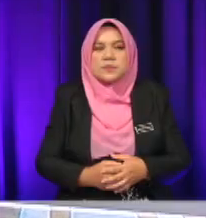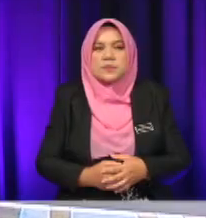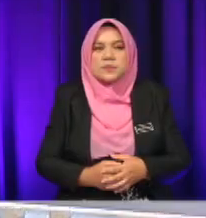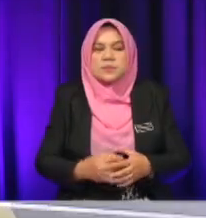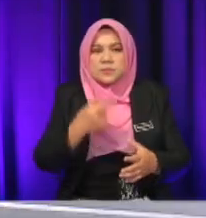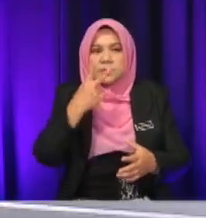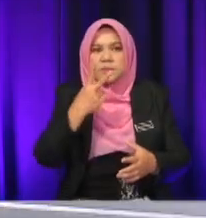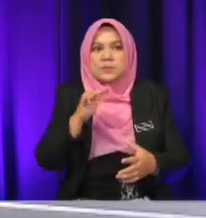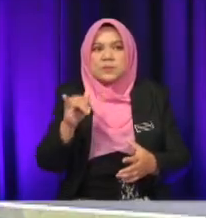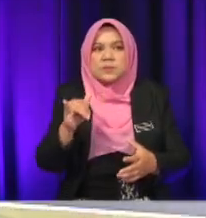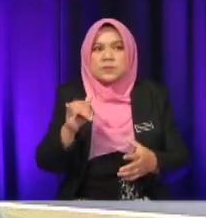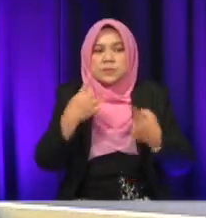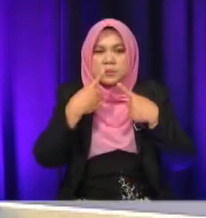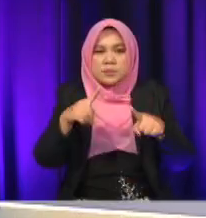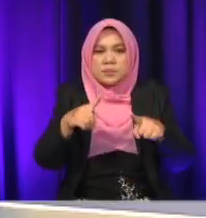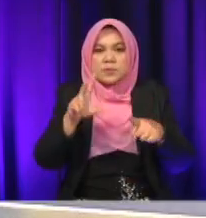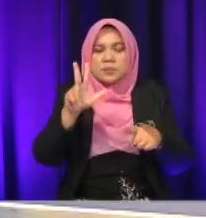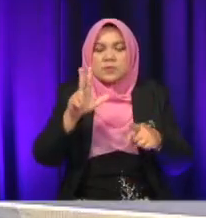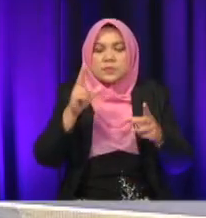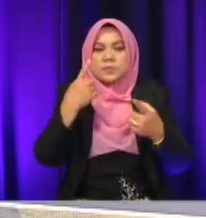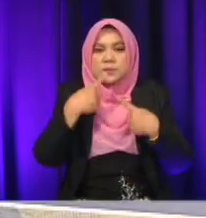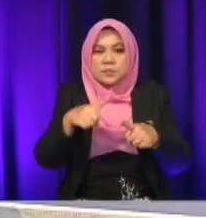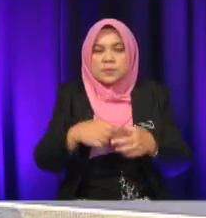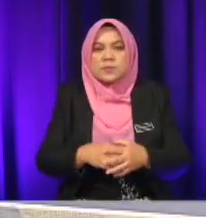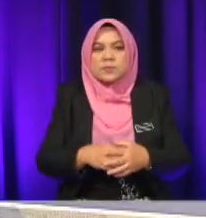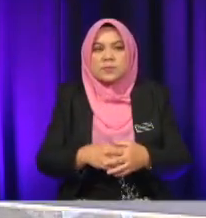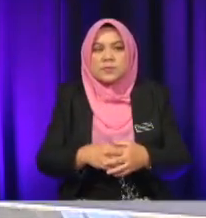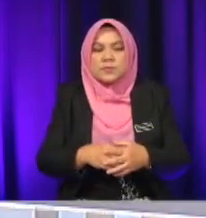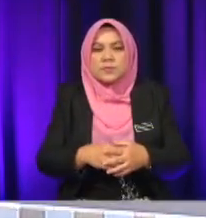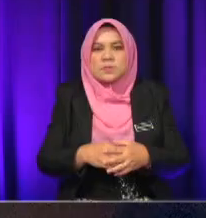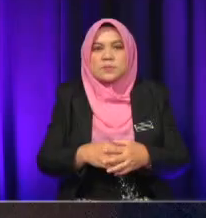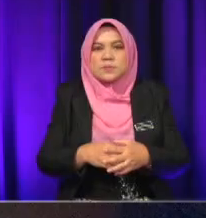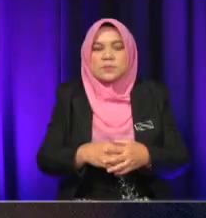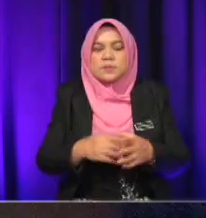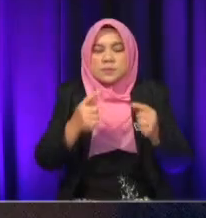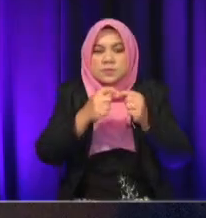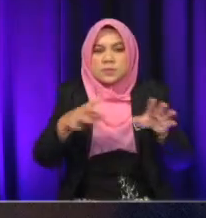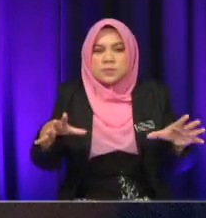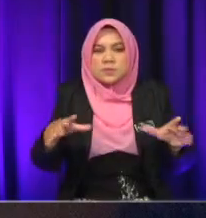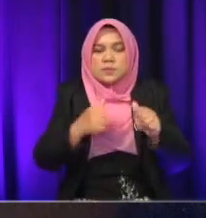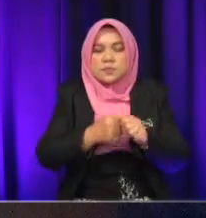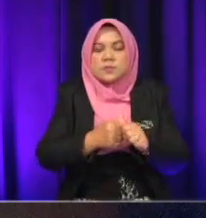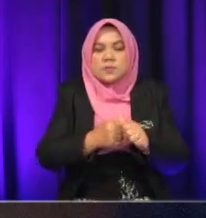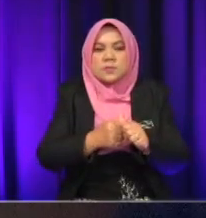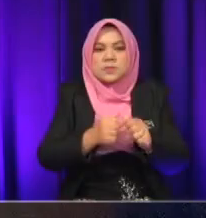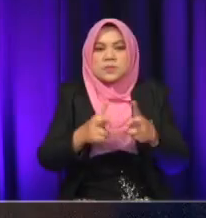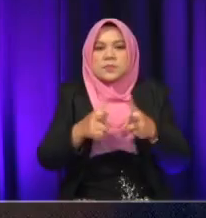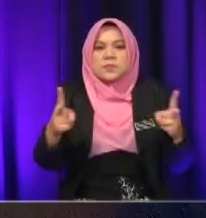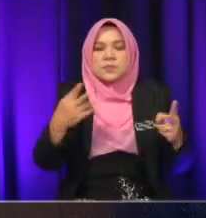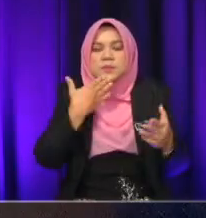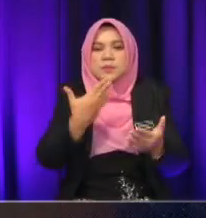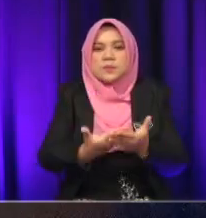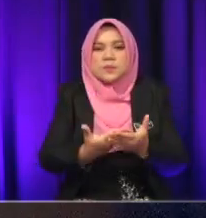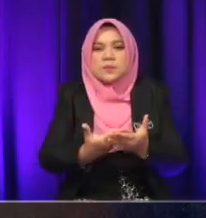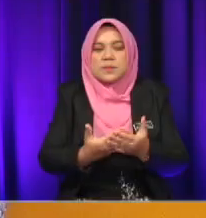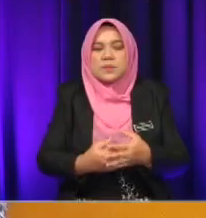nampaknya tadi saya telah menjawab tiga soalan. Bagaimana dengan jawapan saya, cikgu? Okey ke tak? Syafiqah telah mengikuti pembelajaran kita dengan sangat baik.